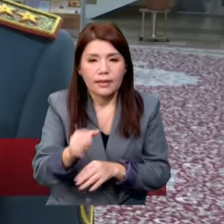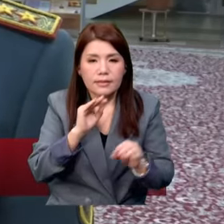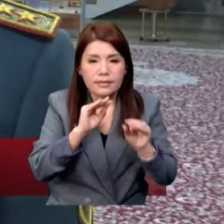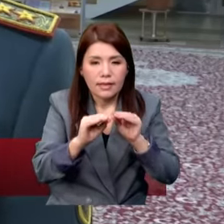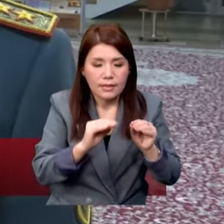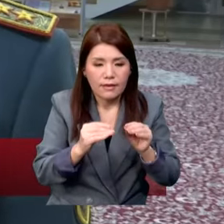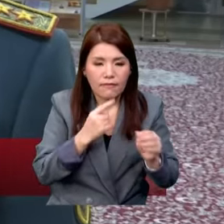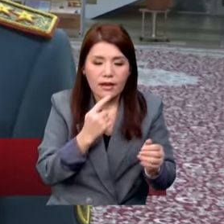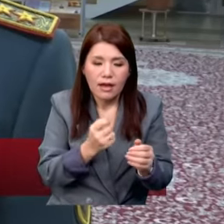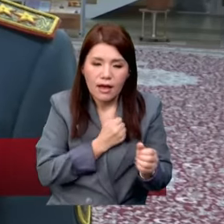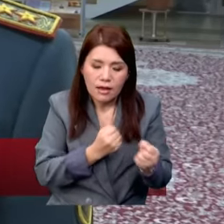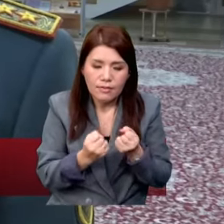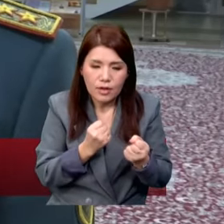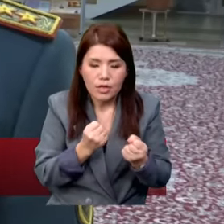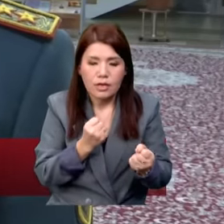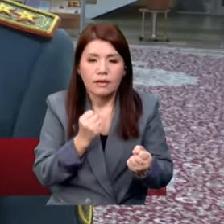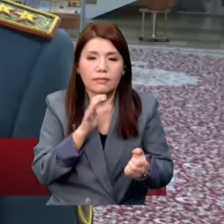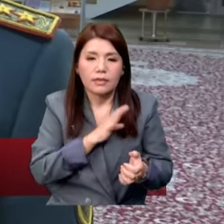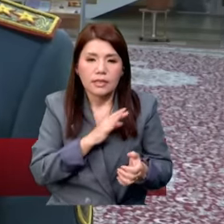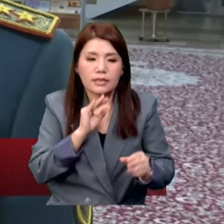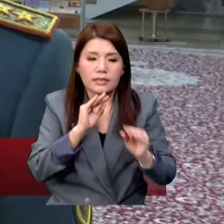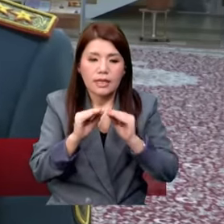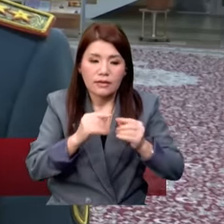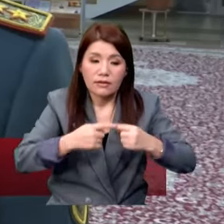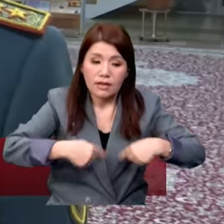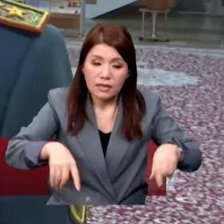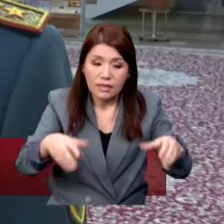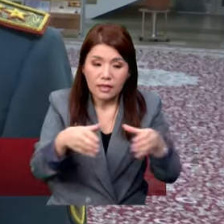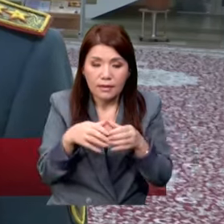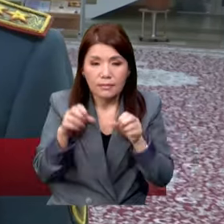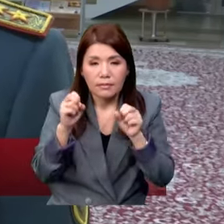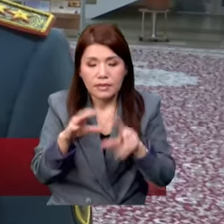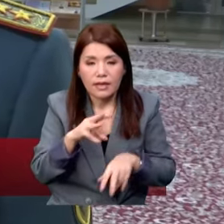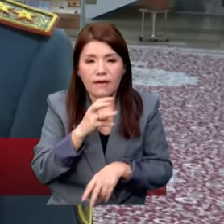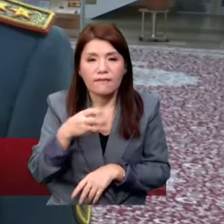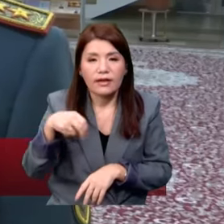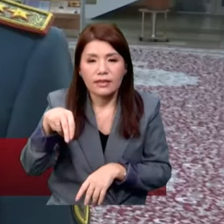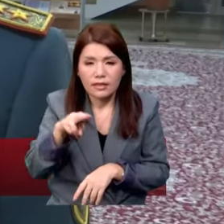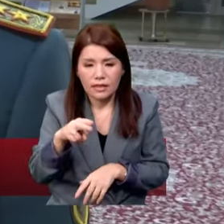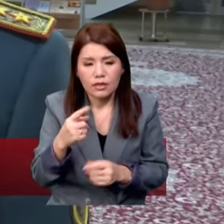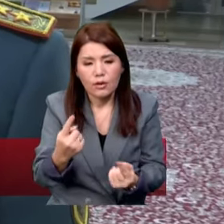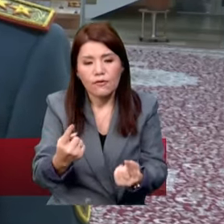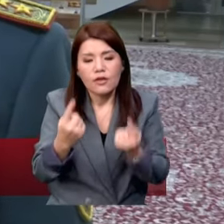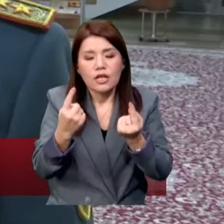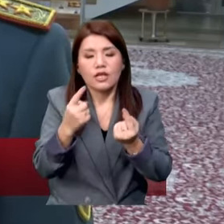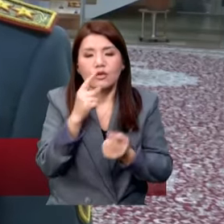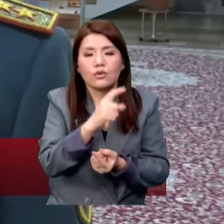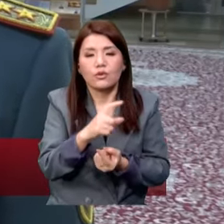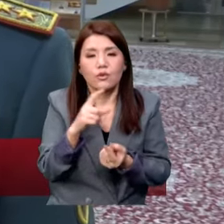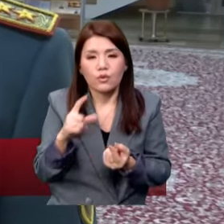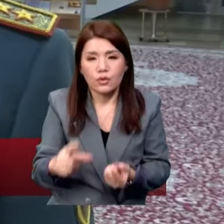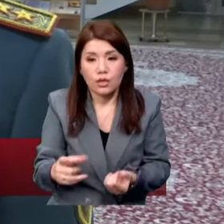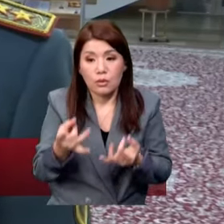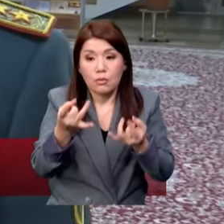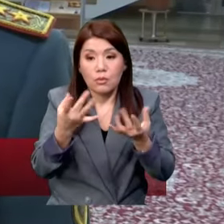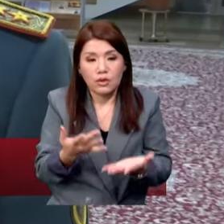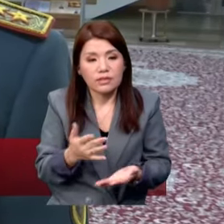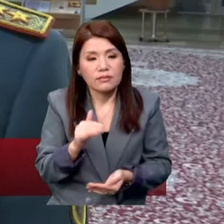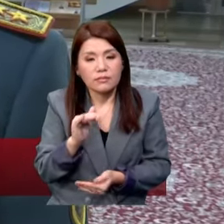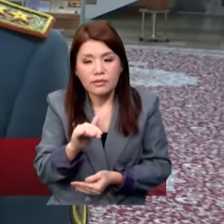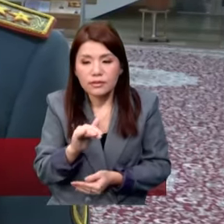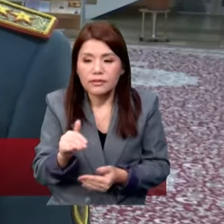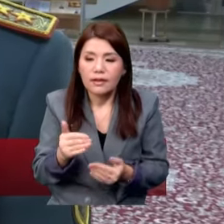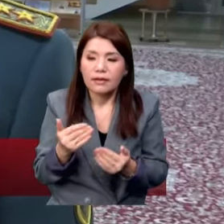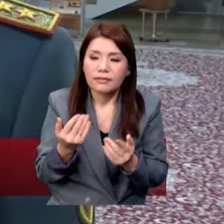создавали армию, крепили ее, создавали Комитет национальной безопасности, МВД. Это великие люди, и они так просто обращаются с